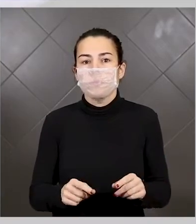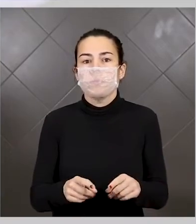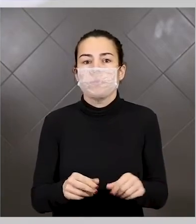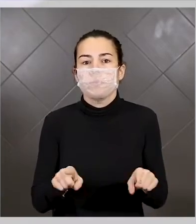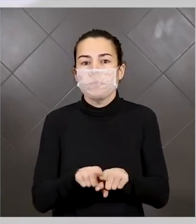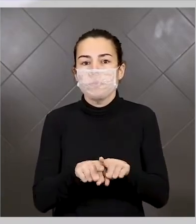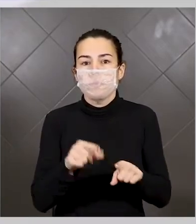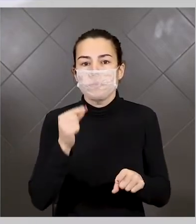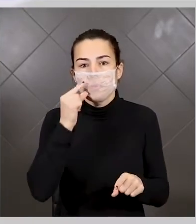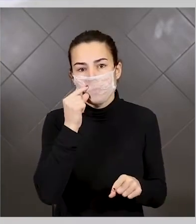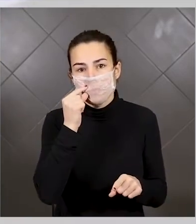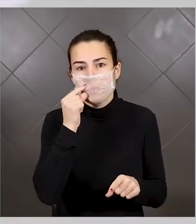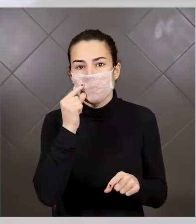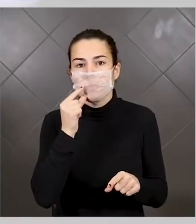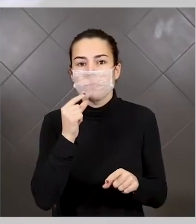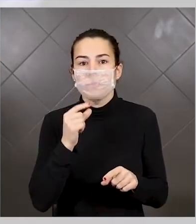pastís per compartir,